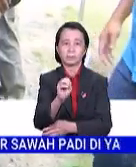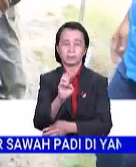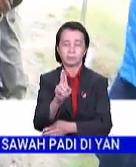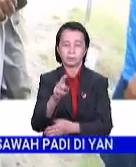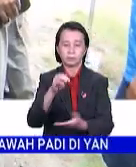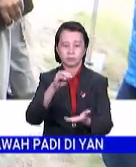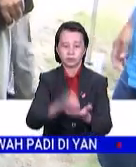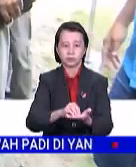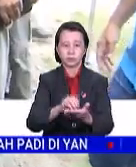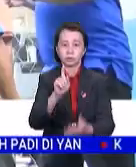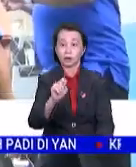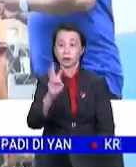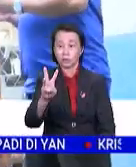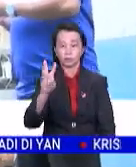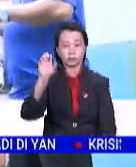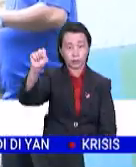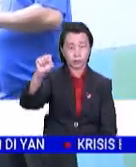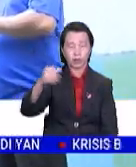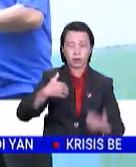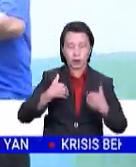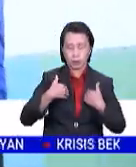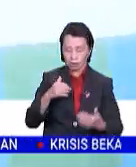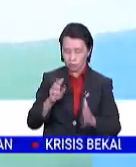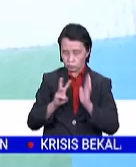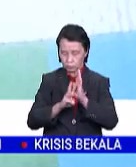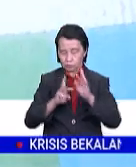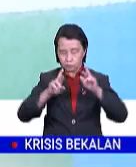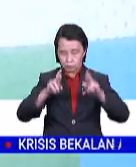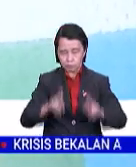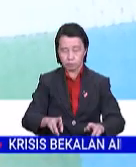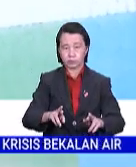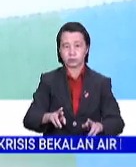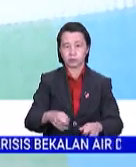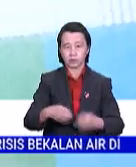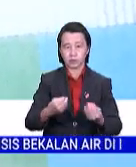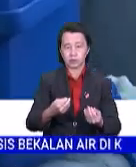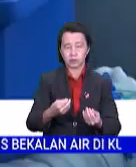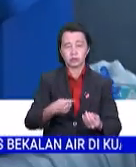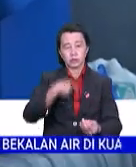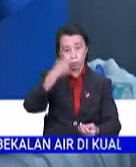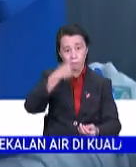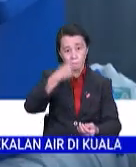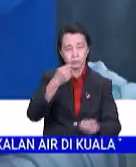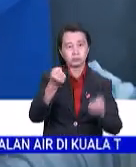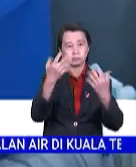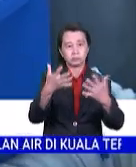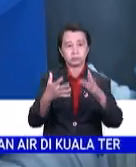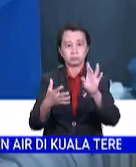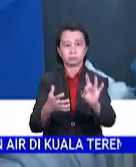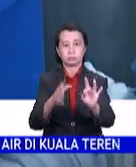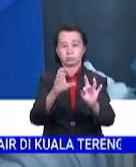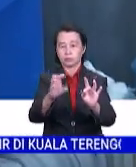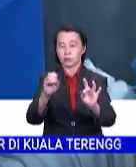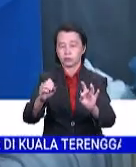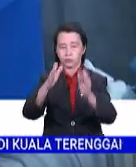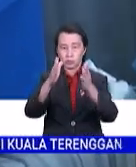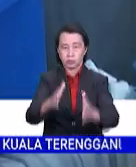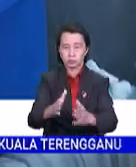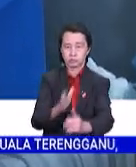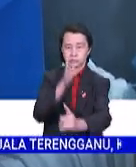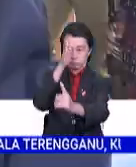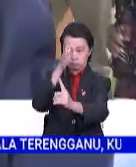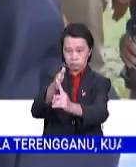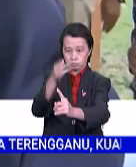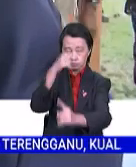Pulau Sebatik, Tawau. Sementara itu, Adun Sebatik Hassan Egani, Pengiran Amir berkata seramai 800 penduduk